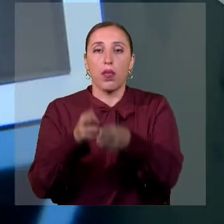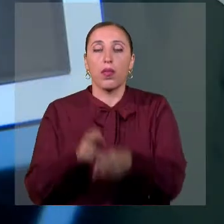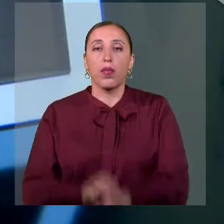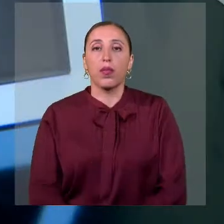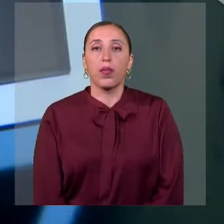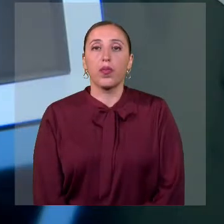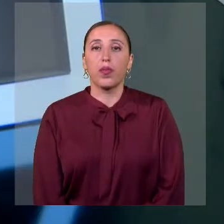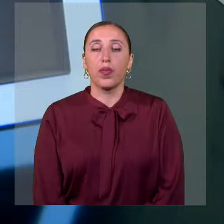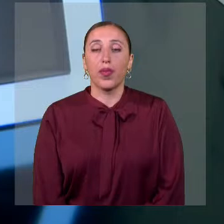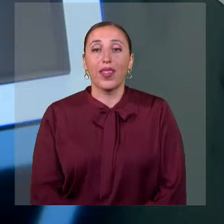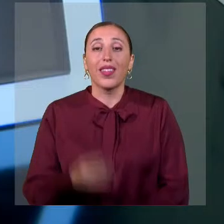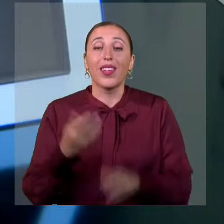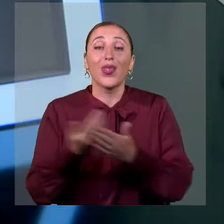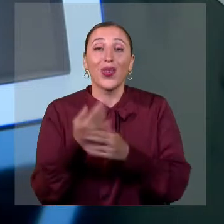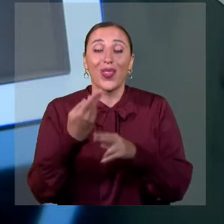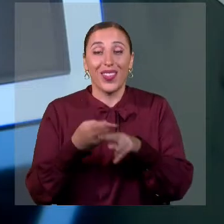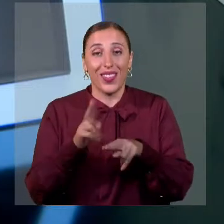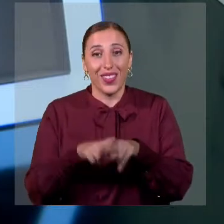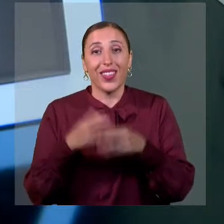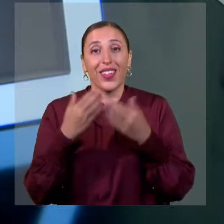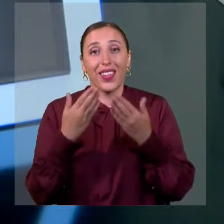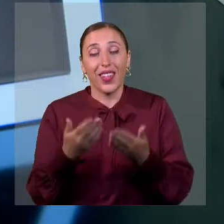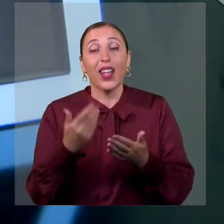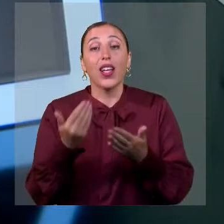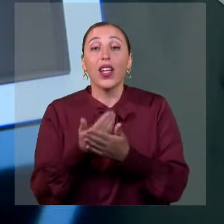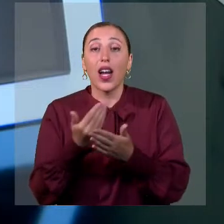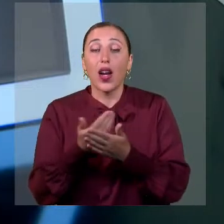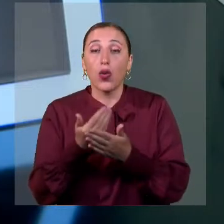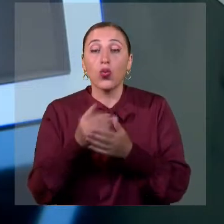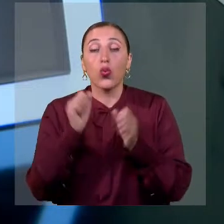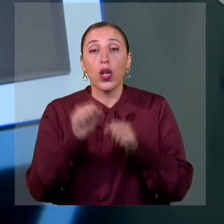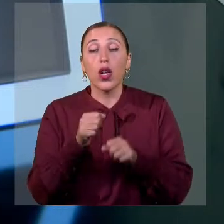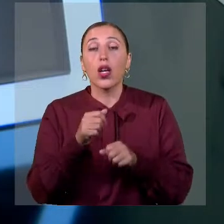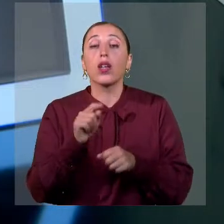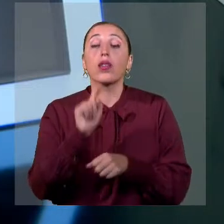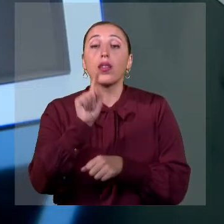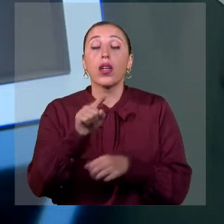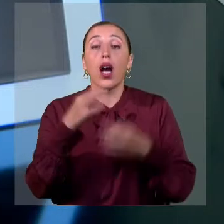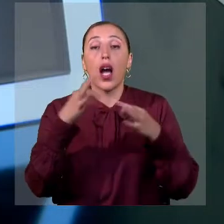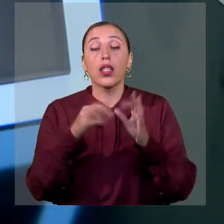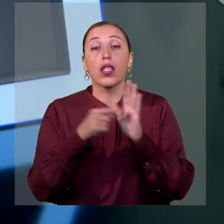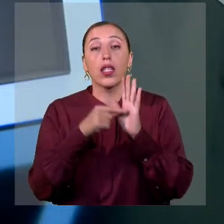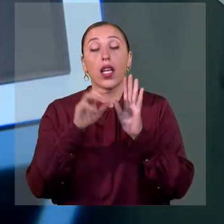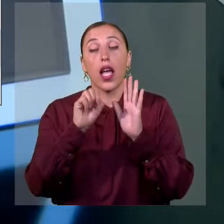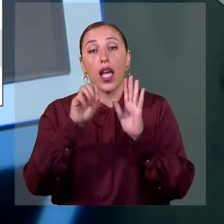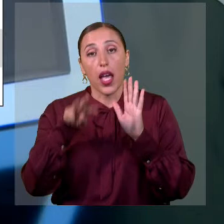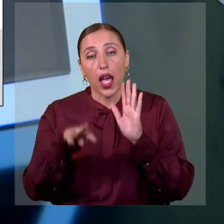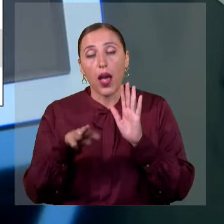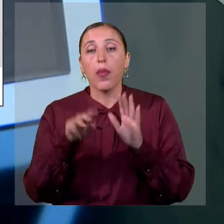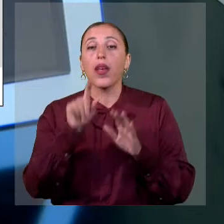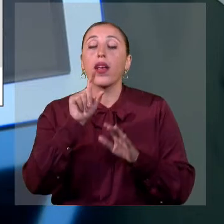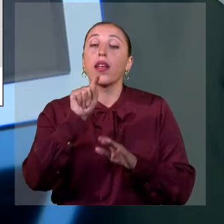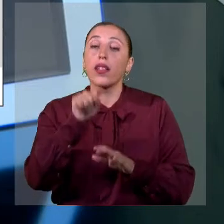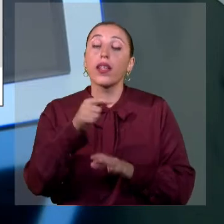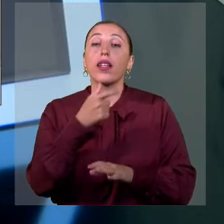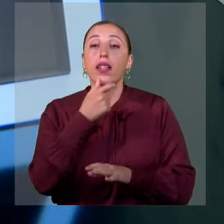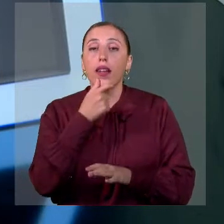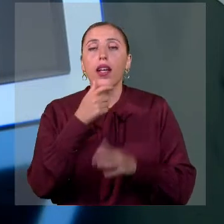Սրանք էին ժամի նորությունները, լրատվությանը հետևեք այցելելով մեր Ազատություն AM կայք, նաև սոցիալական